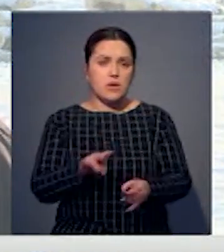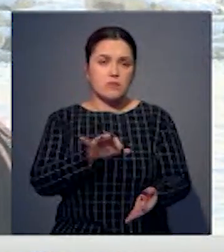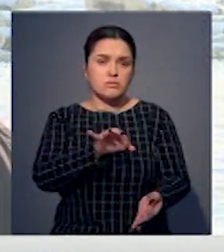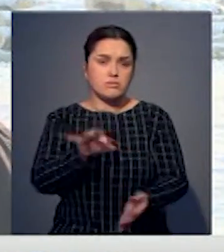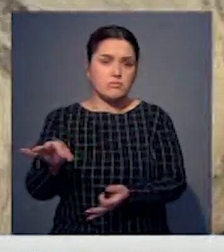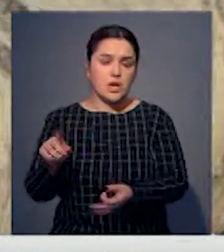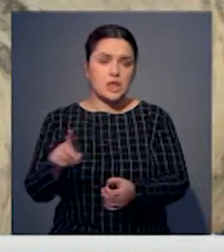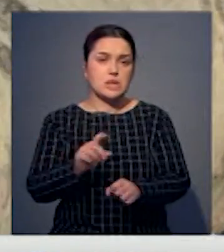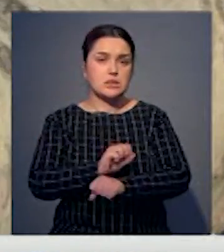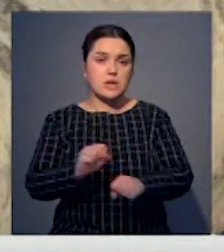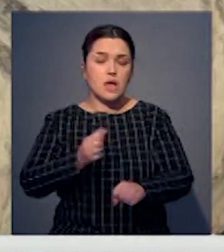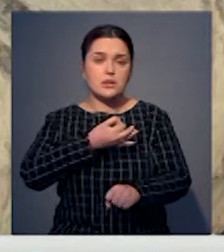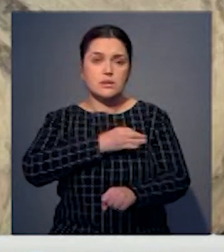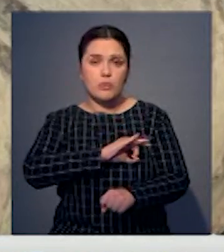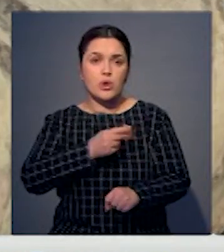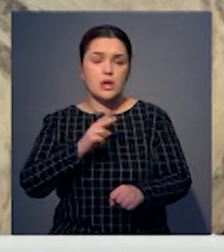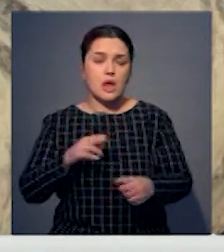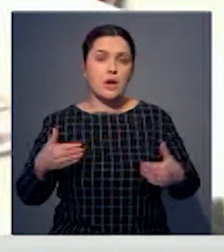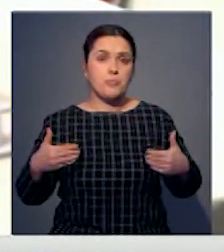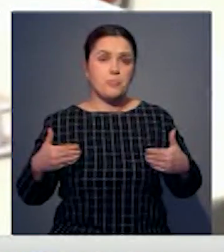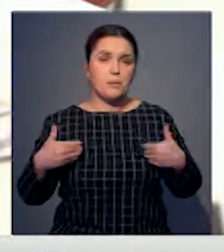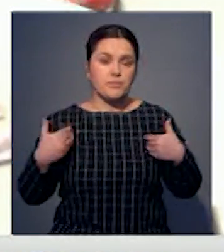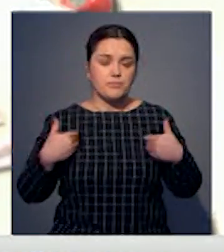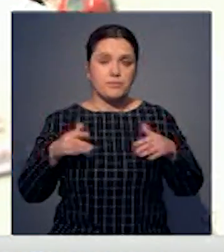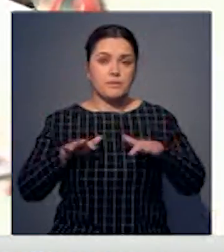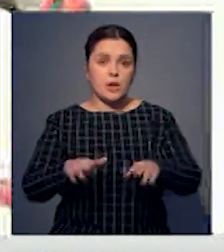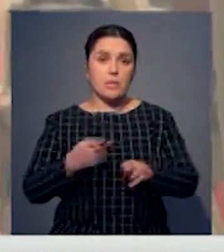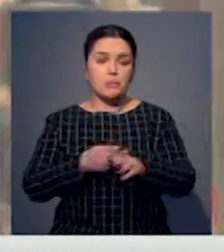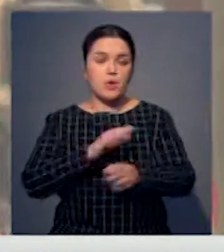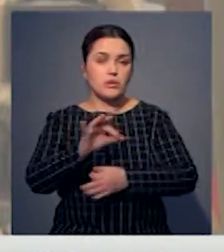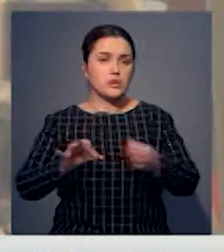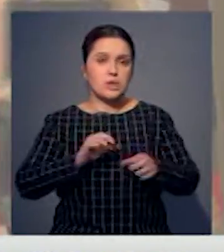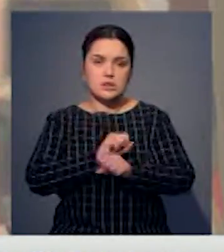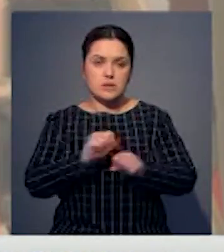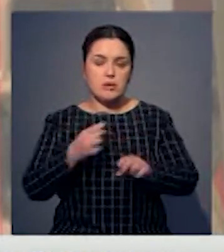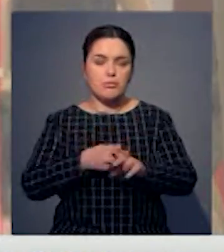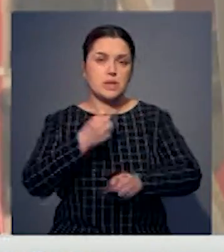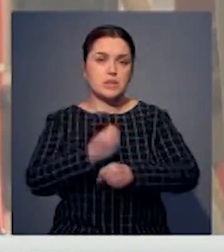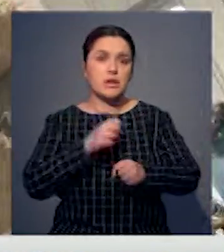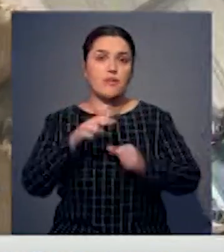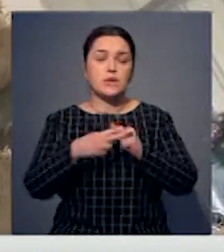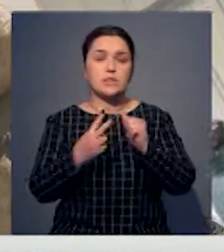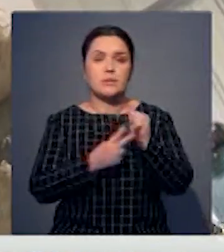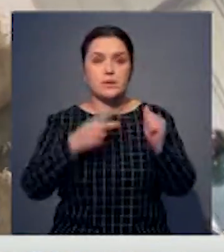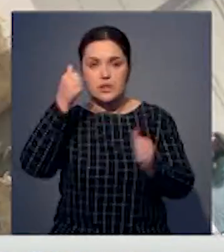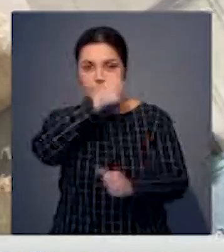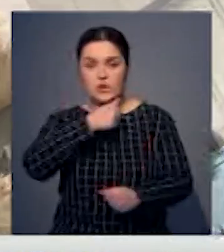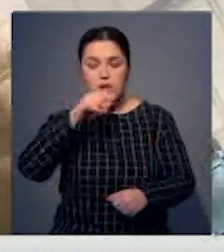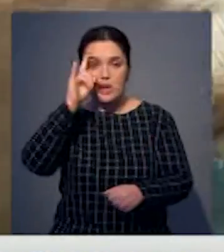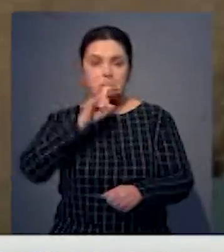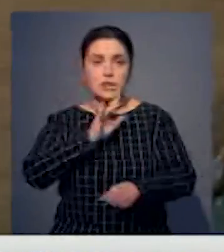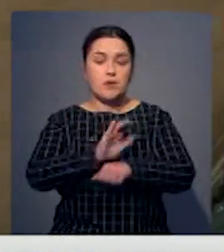нельзя использовать для каких-то полезных, да, каких-то дел. В 2017-м Казахстан импортировал древесной продукции на